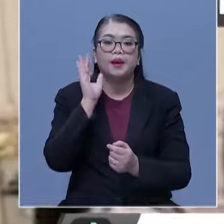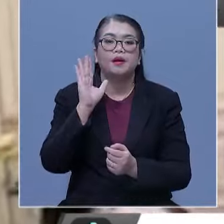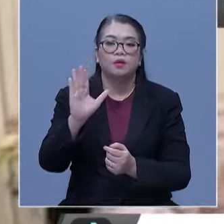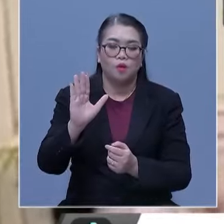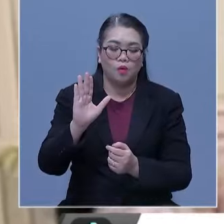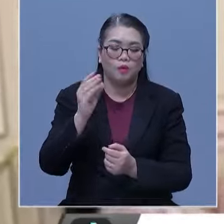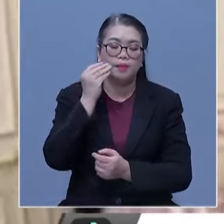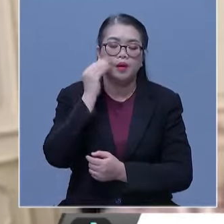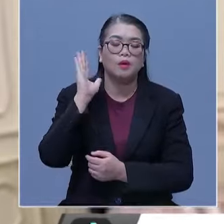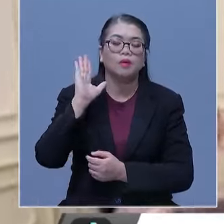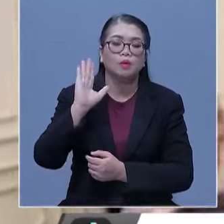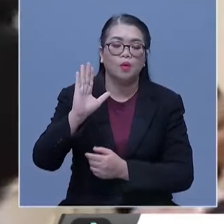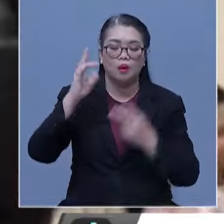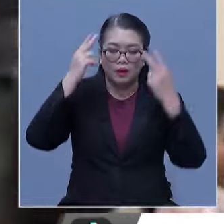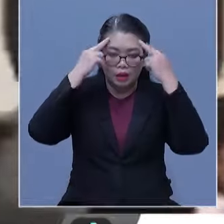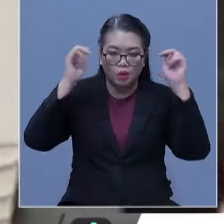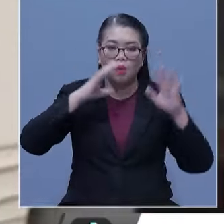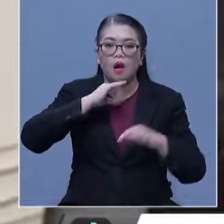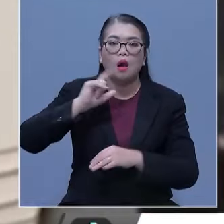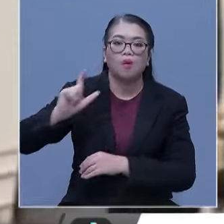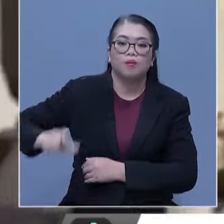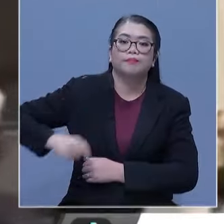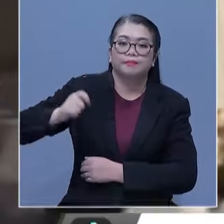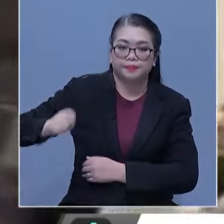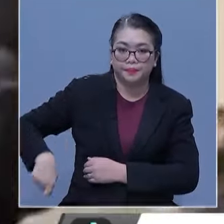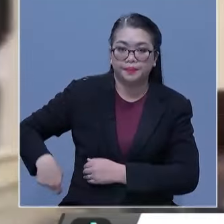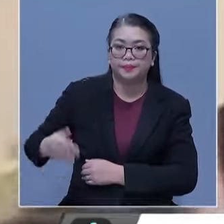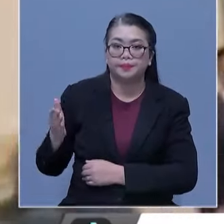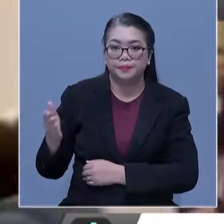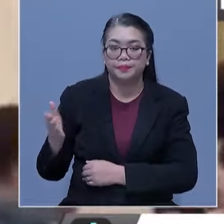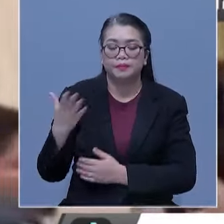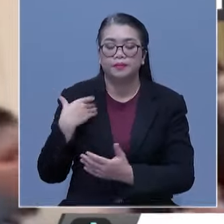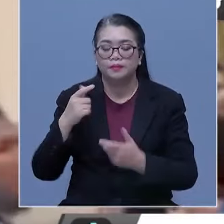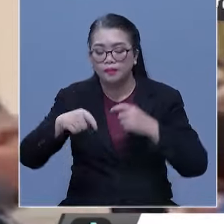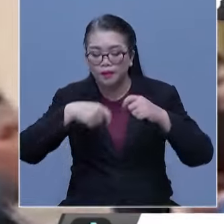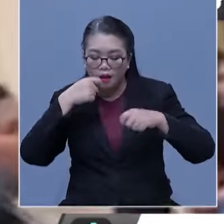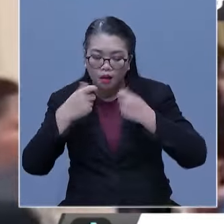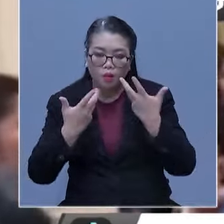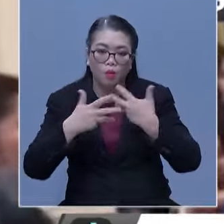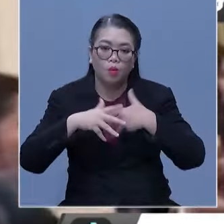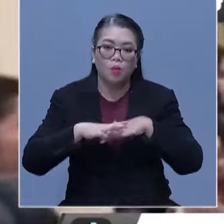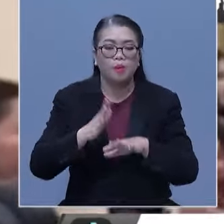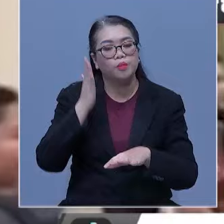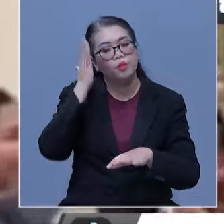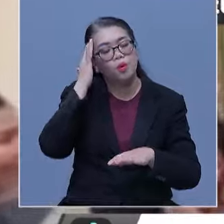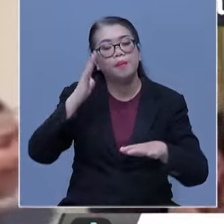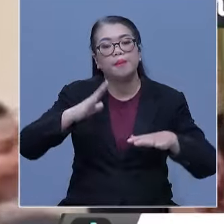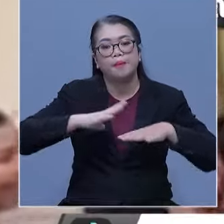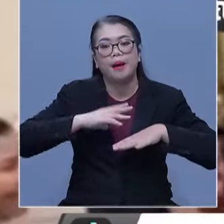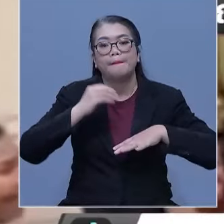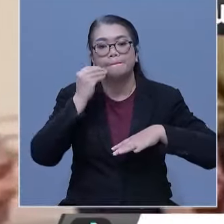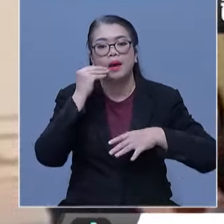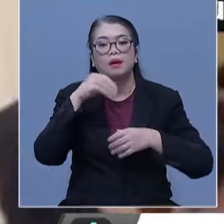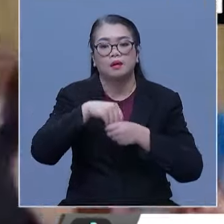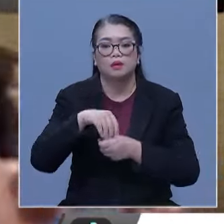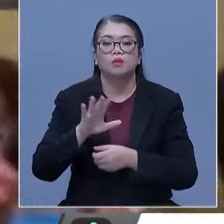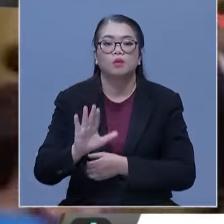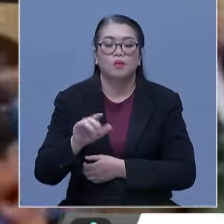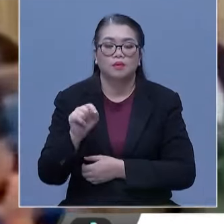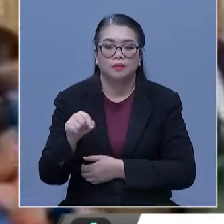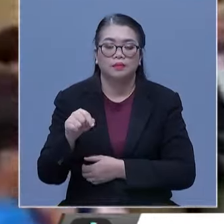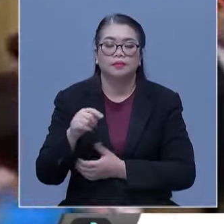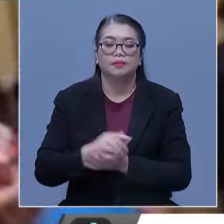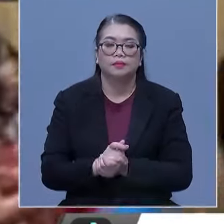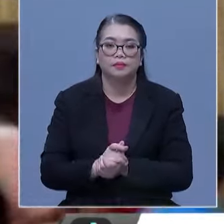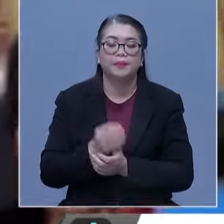หุนเซนนะคะอืมแล้วก็นอกจากการรับประทานอาหารร่วมกันนะครับยังมีการนอนพักค้างแรที่บ้านของทาง